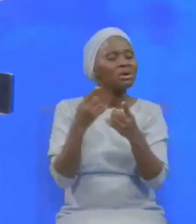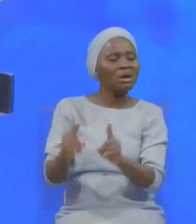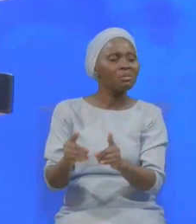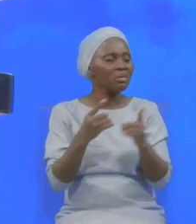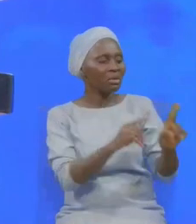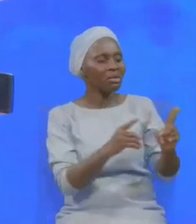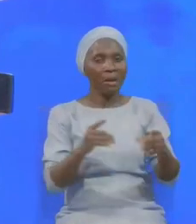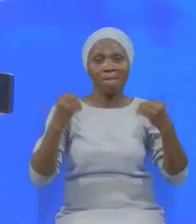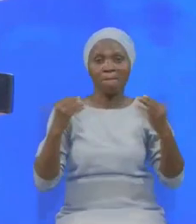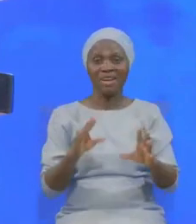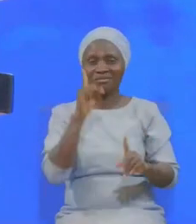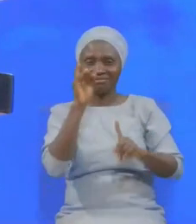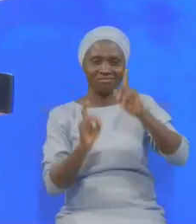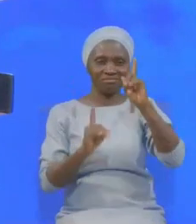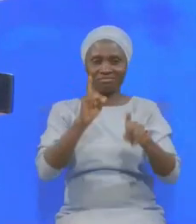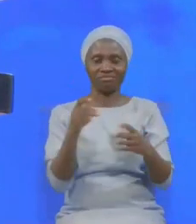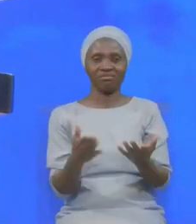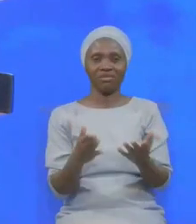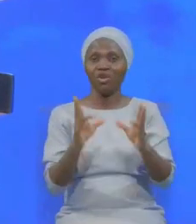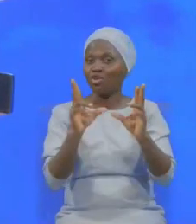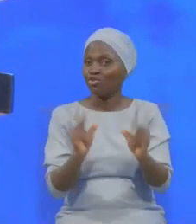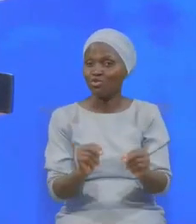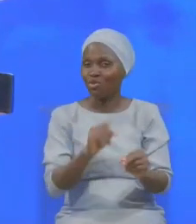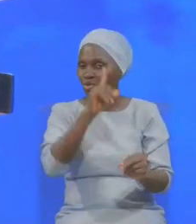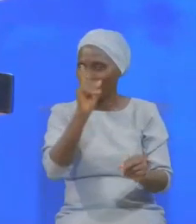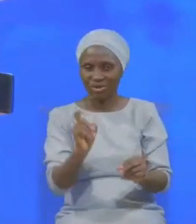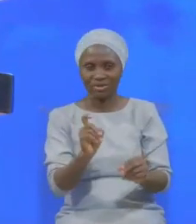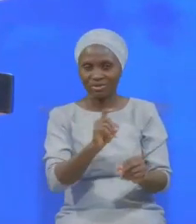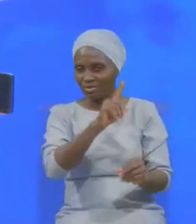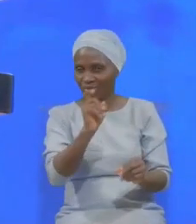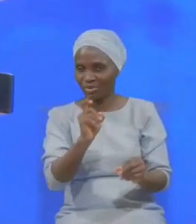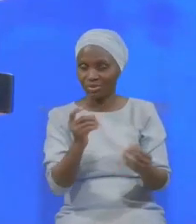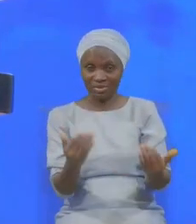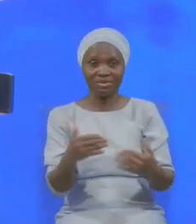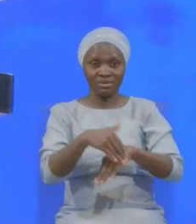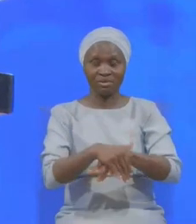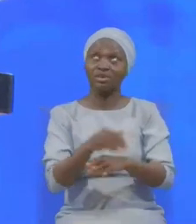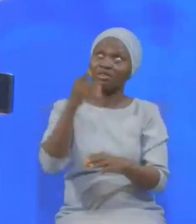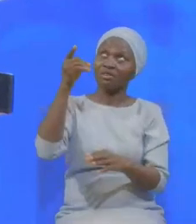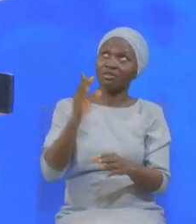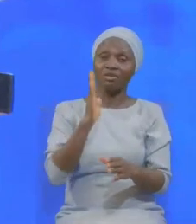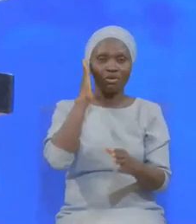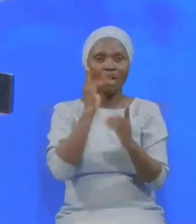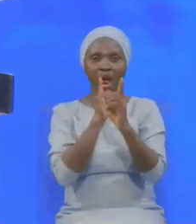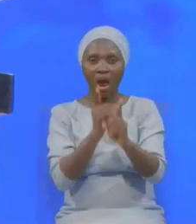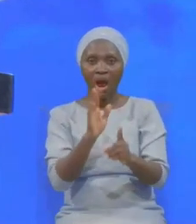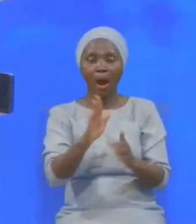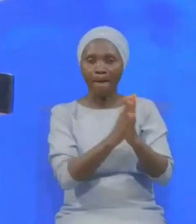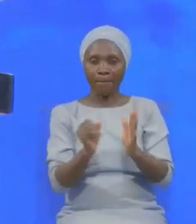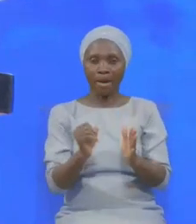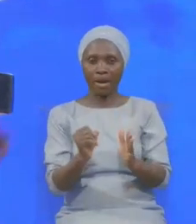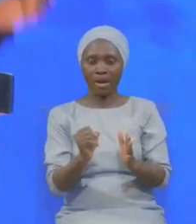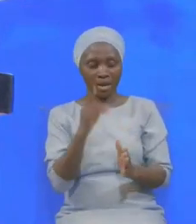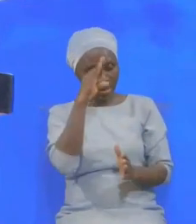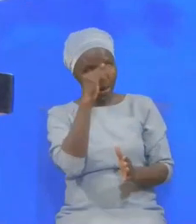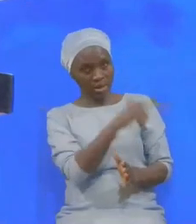lieu? Il pose des questions. Il n'y a pas de questions ce soir. Dieu va vous exaucer. Il ne douta point par